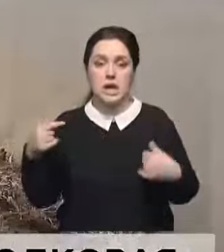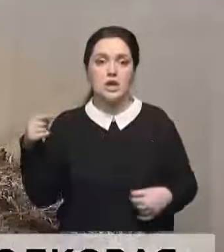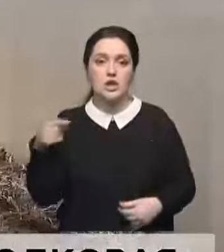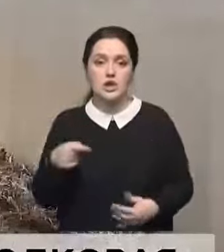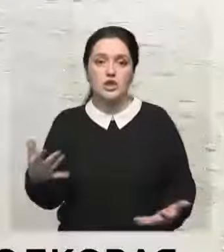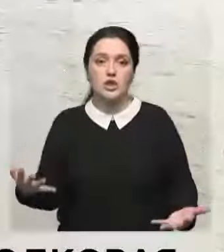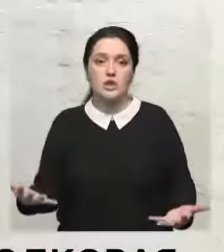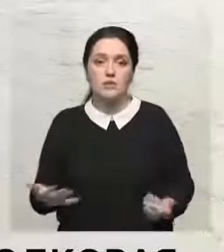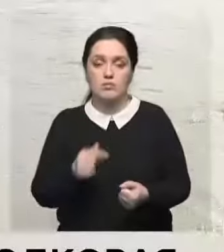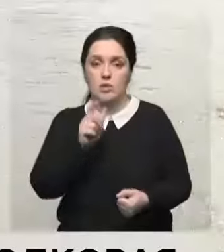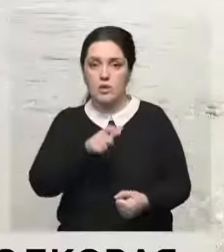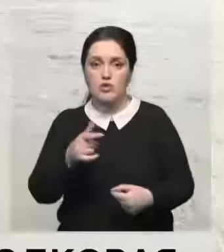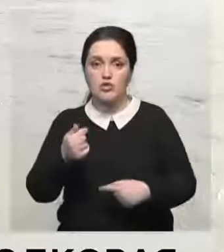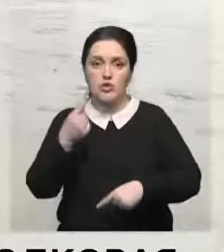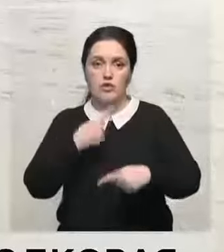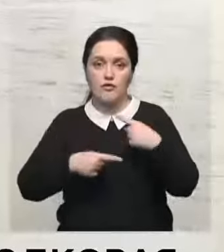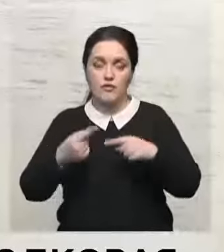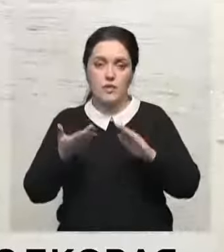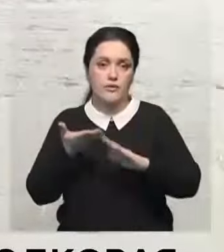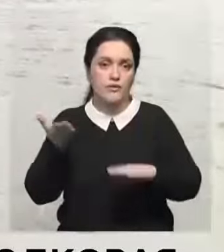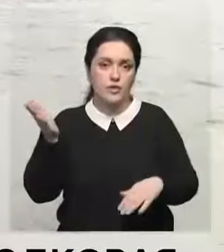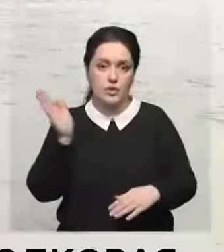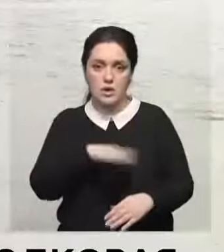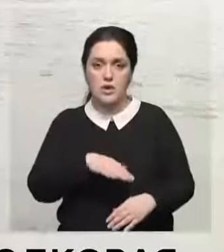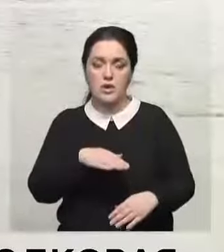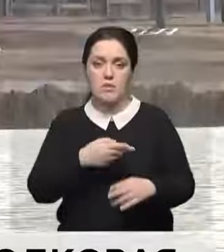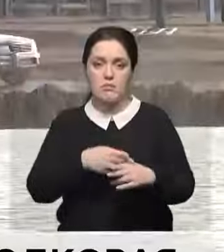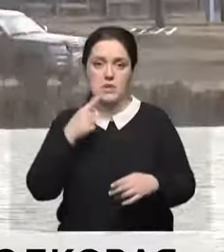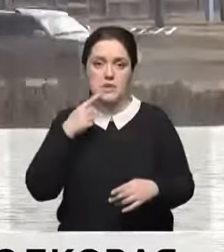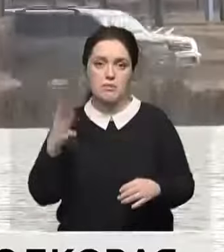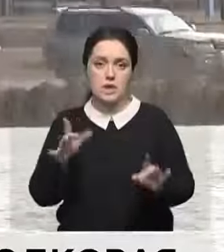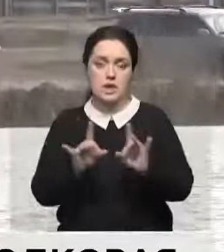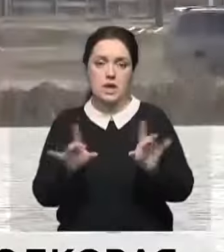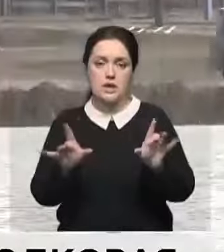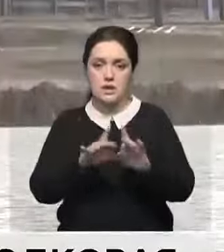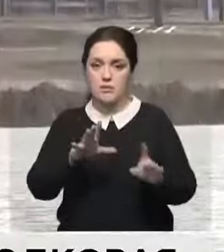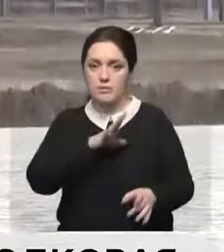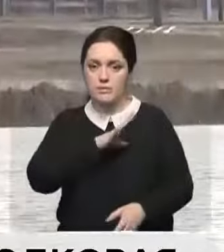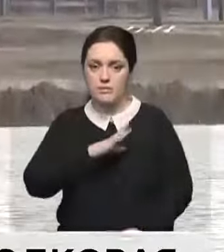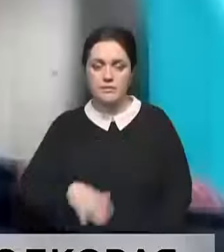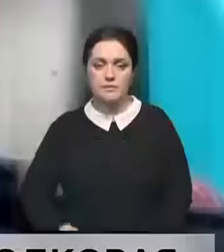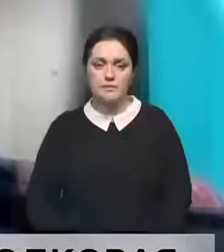скота. Свыше 1000 эвакуированных жителей уже вернулись в свои дома, добавил спикер.